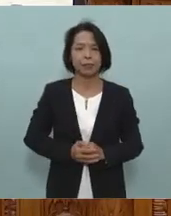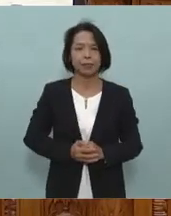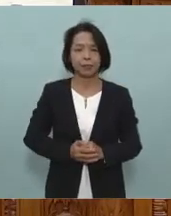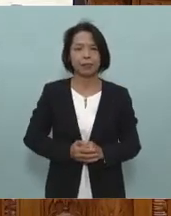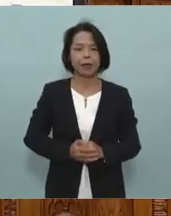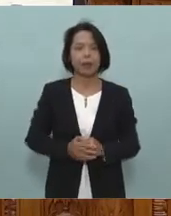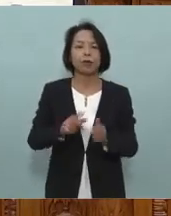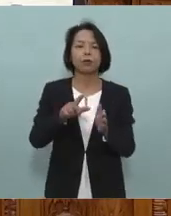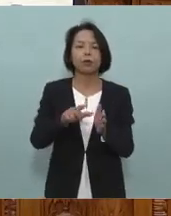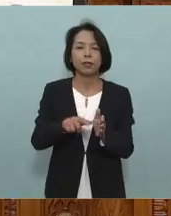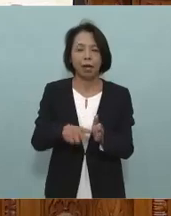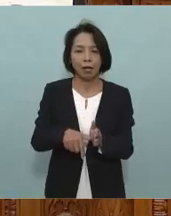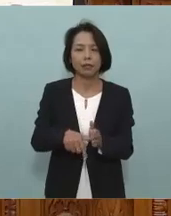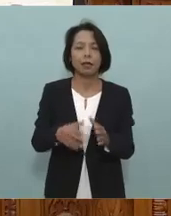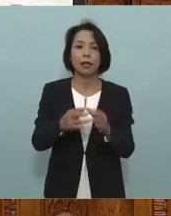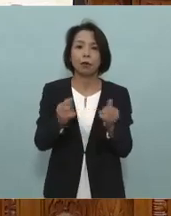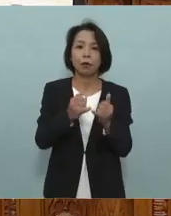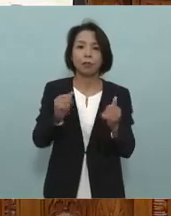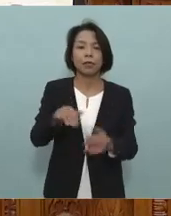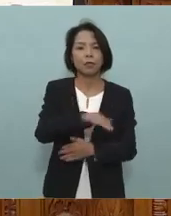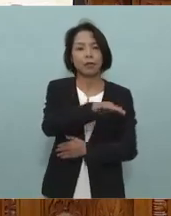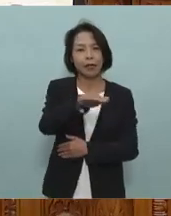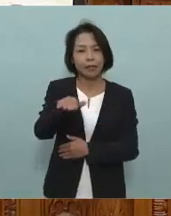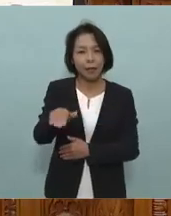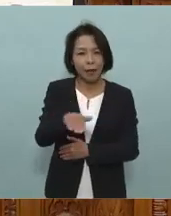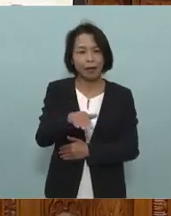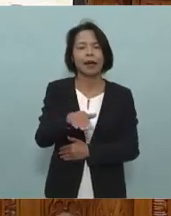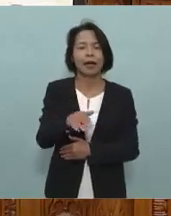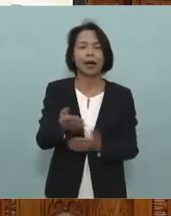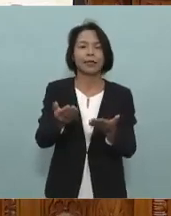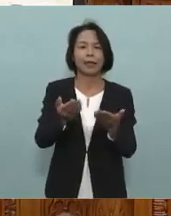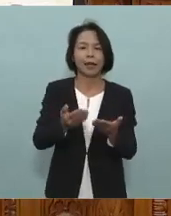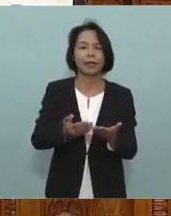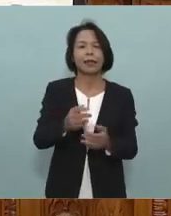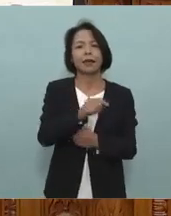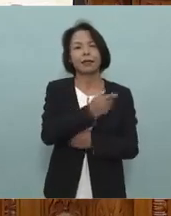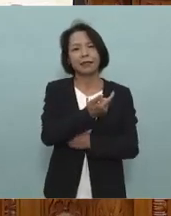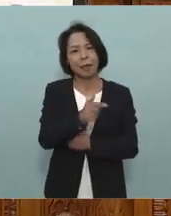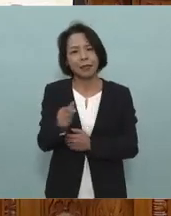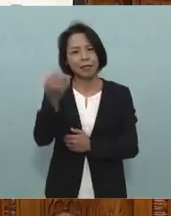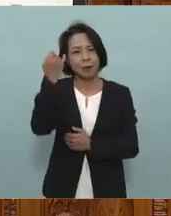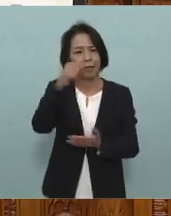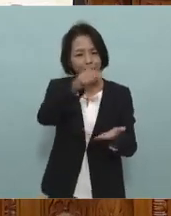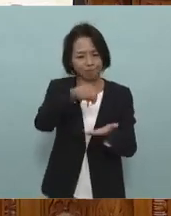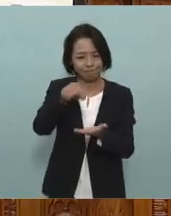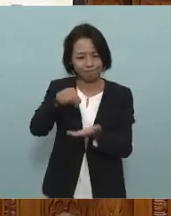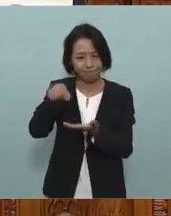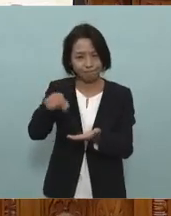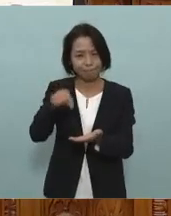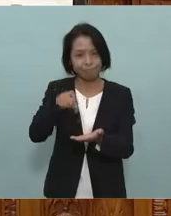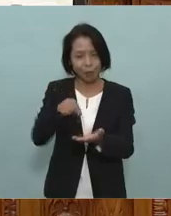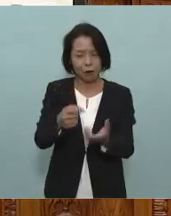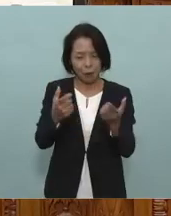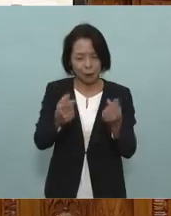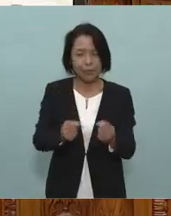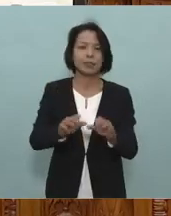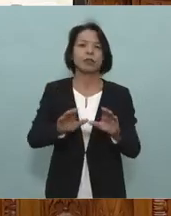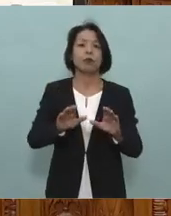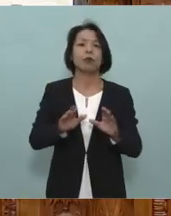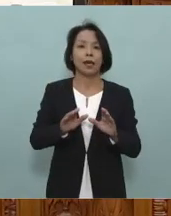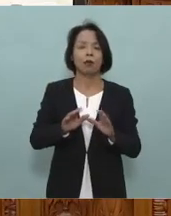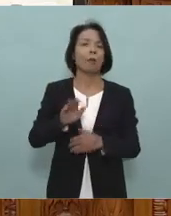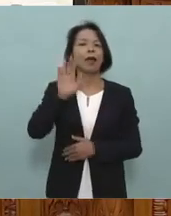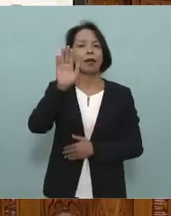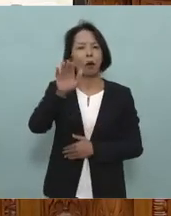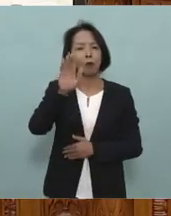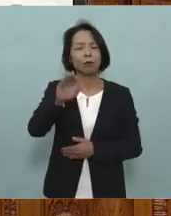その際国民の皆様からいただいた様々なご意見を重く受け止め今後